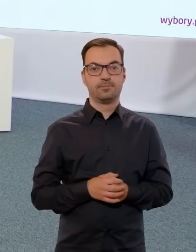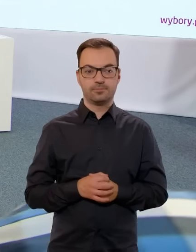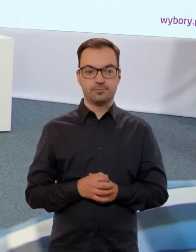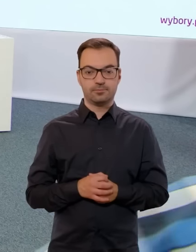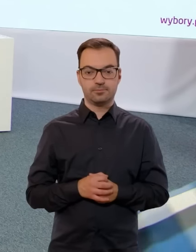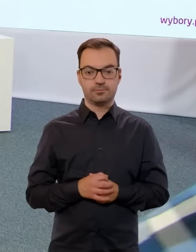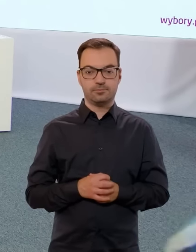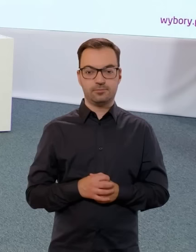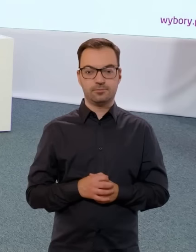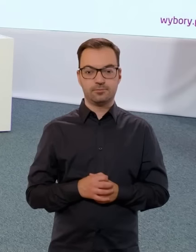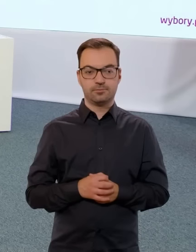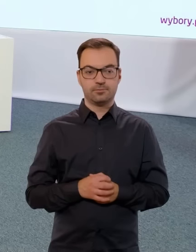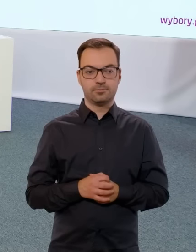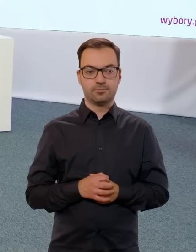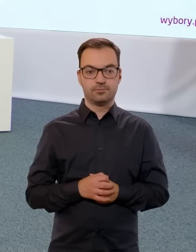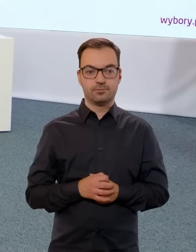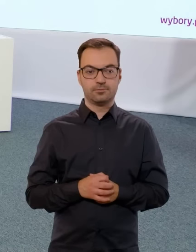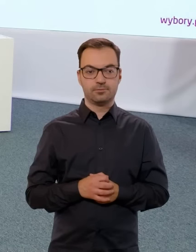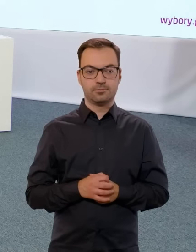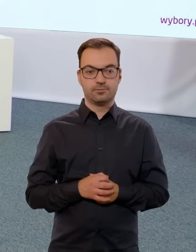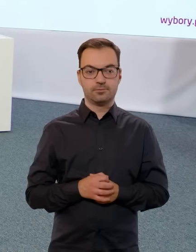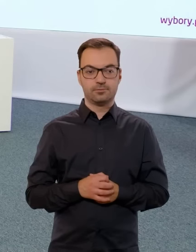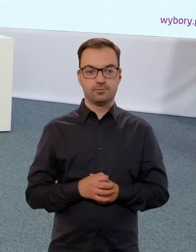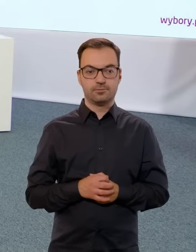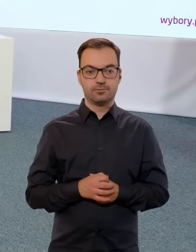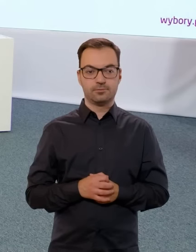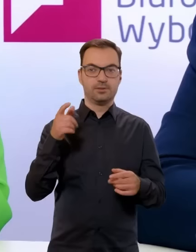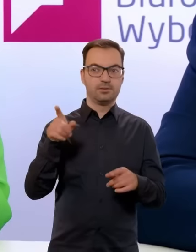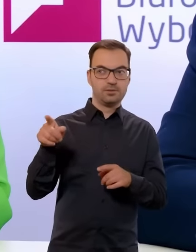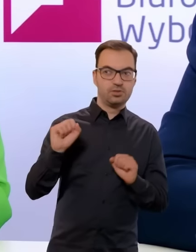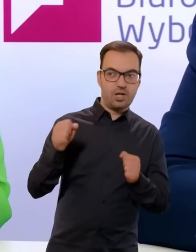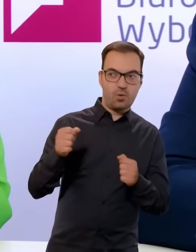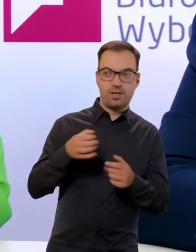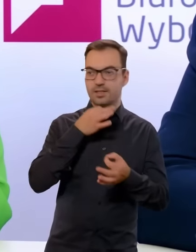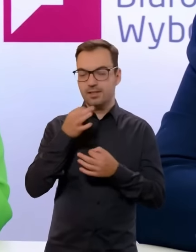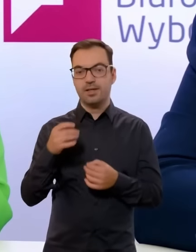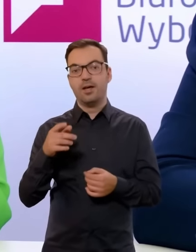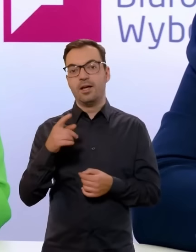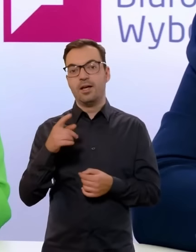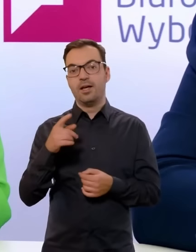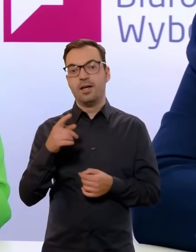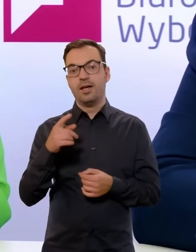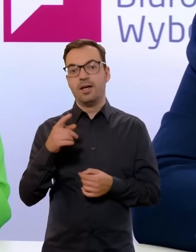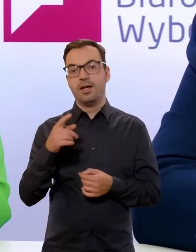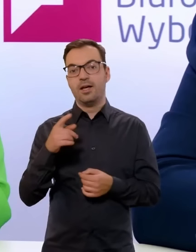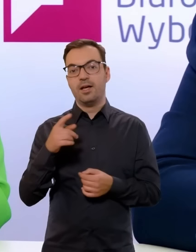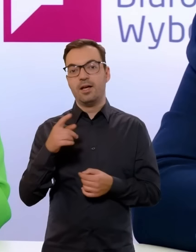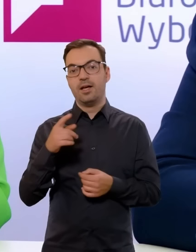każdy, kto widząc czyjeś działania, może dokonać oceny,